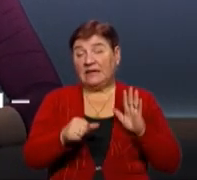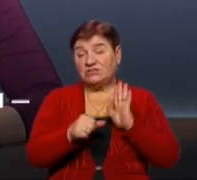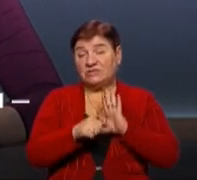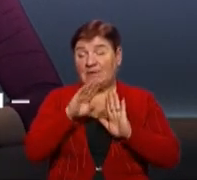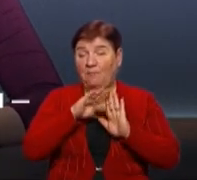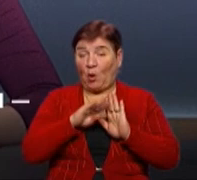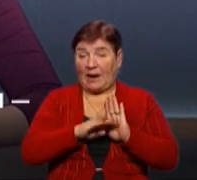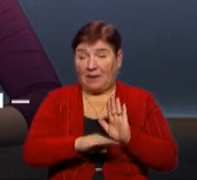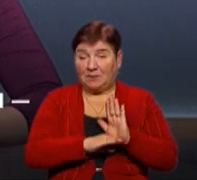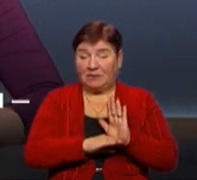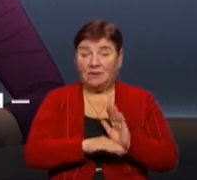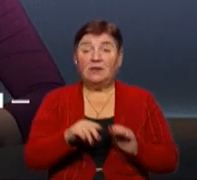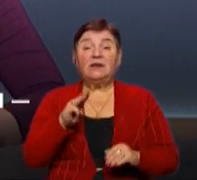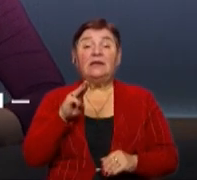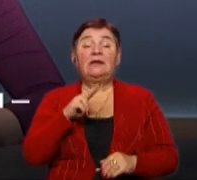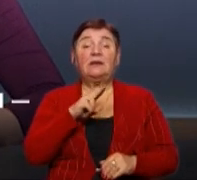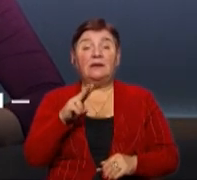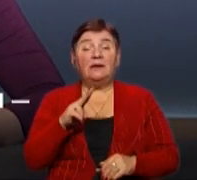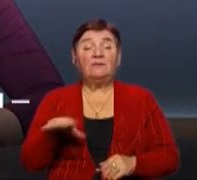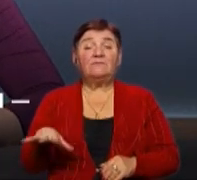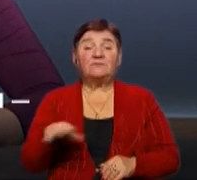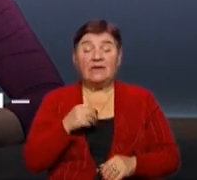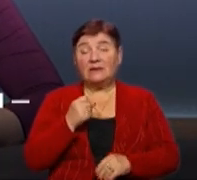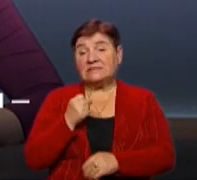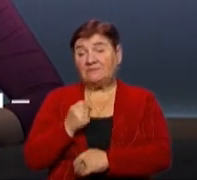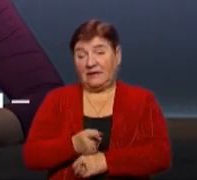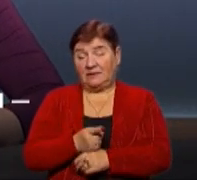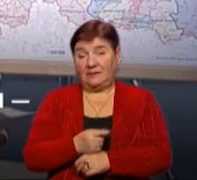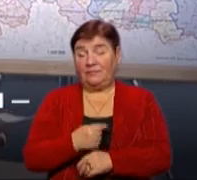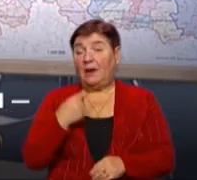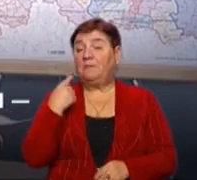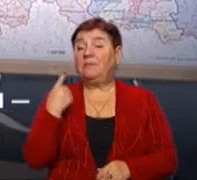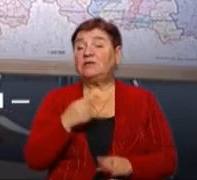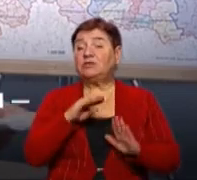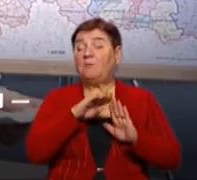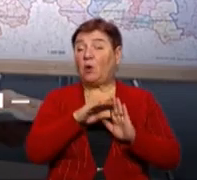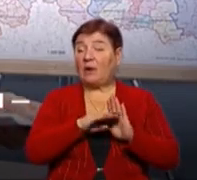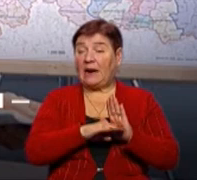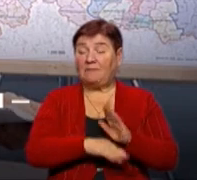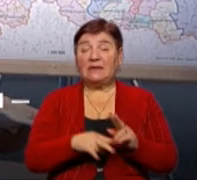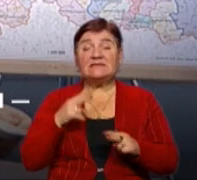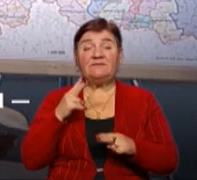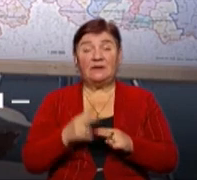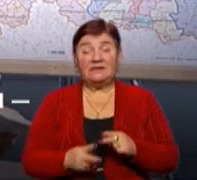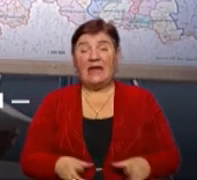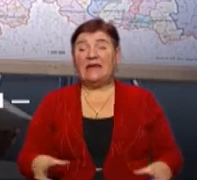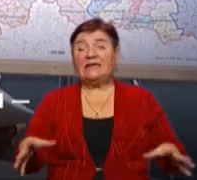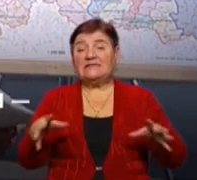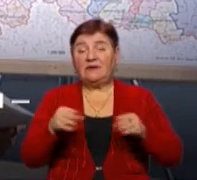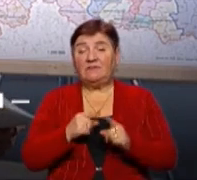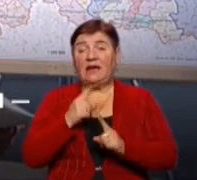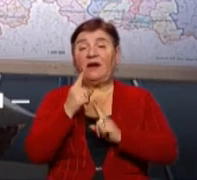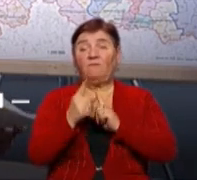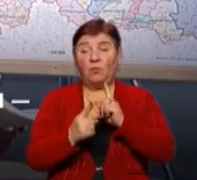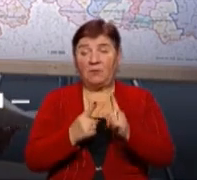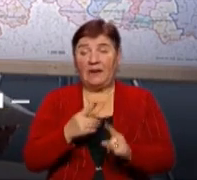6 програмами. Про що йдеться, які вже завдання? Ну, перша програма – це, власне, завершення децентралізаційної